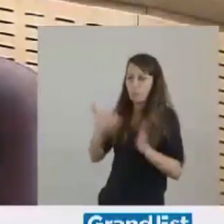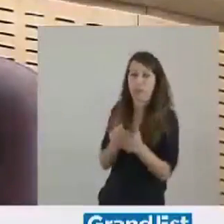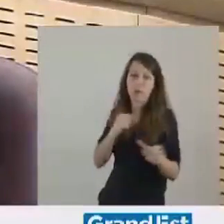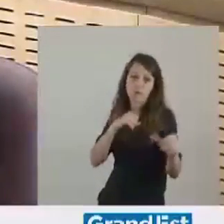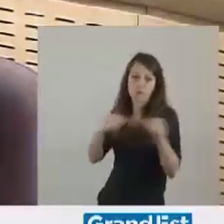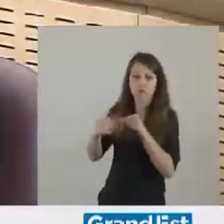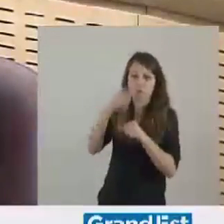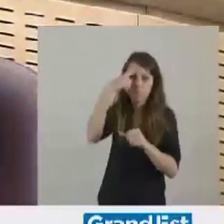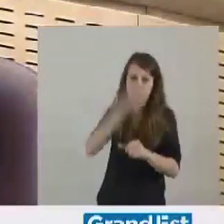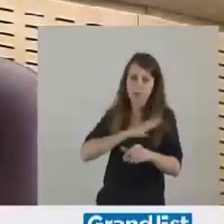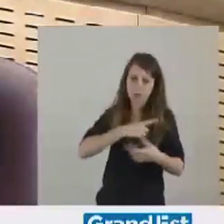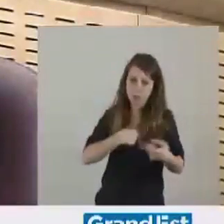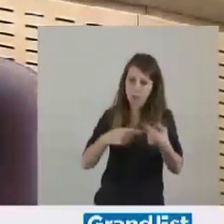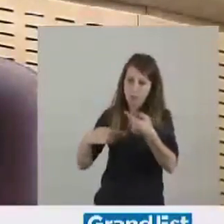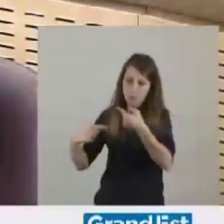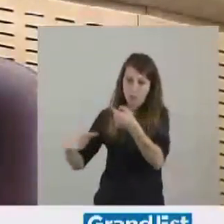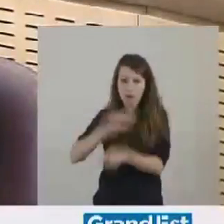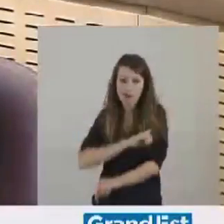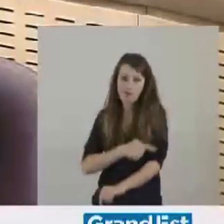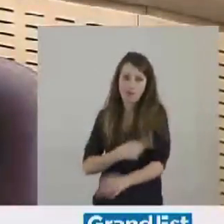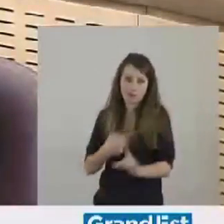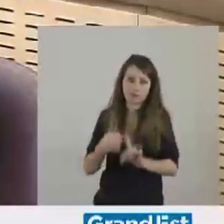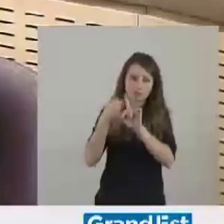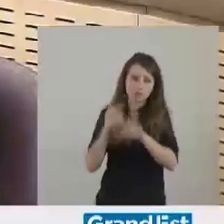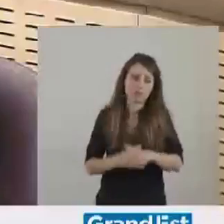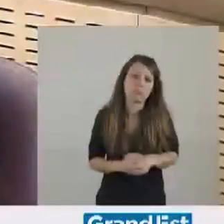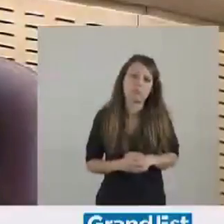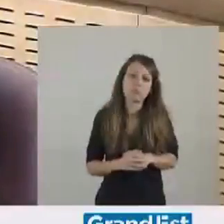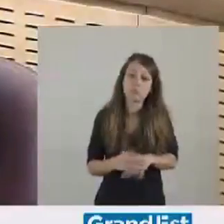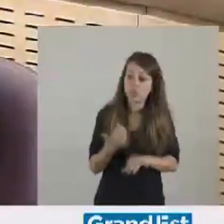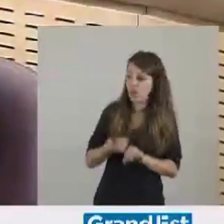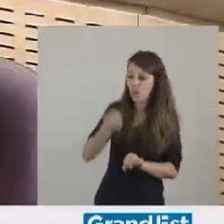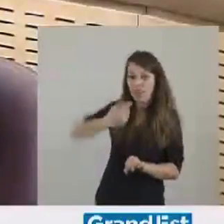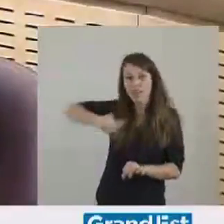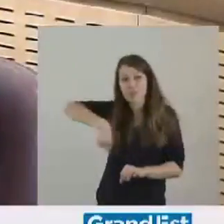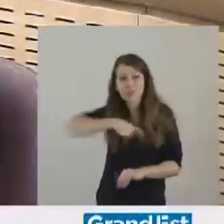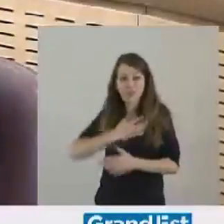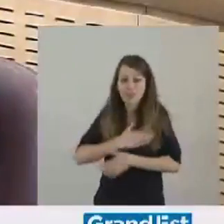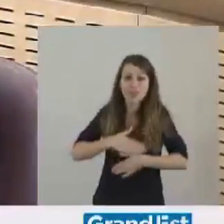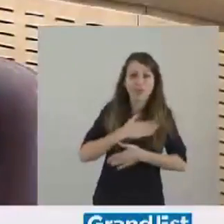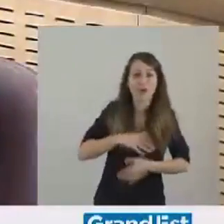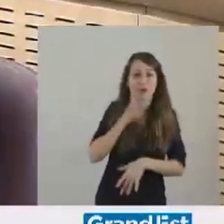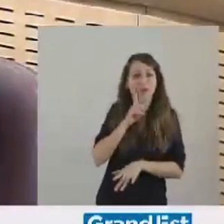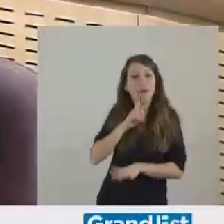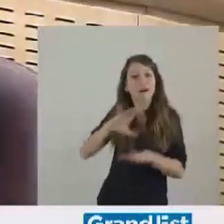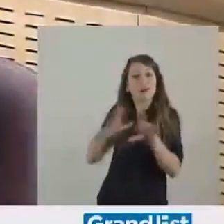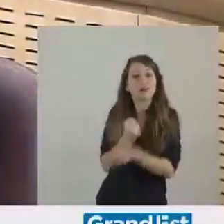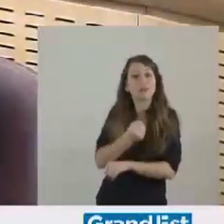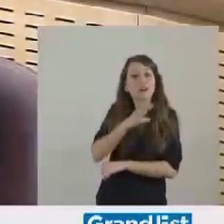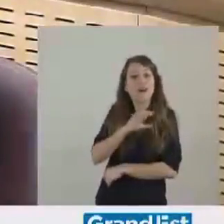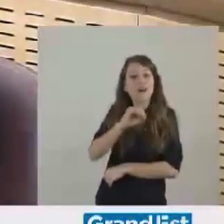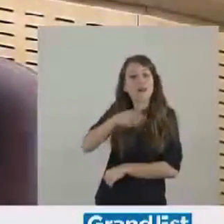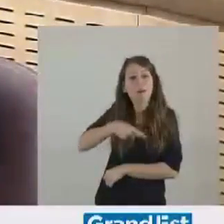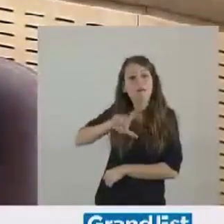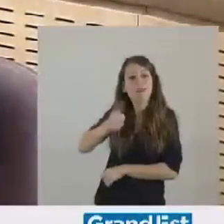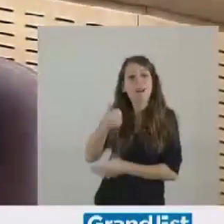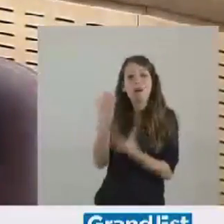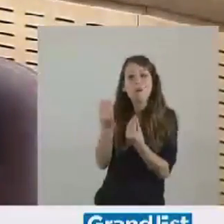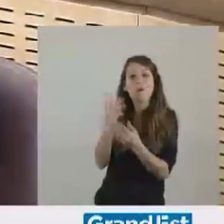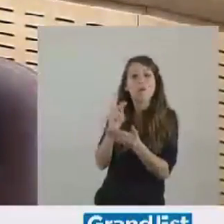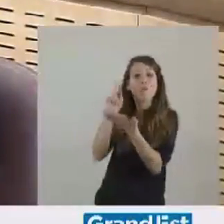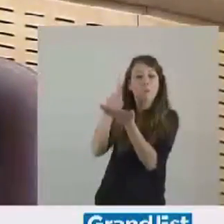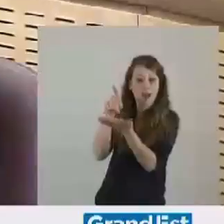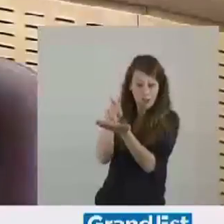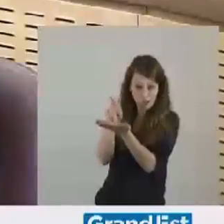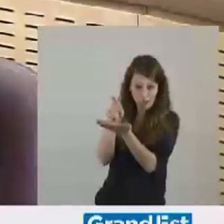transition énergétique. L'année dernière, nous nous sommes tous félicités du succès de la COP21 à Paris. Or, le relatif anonymat